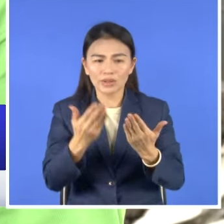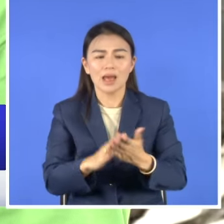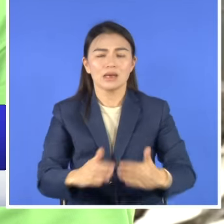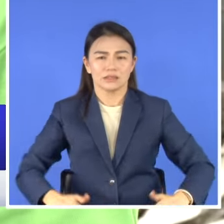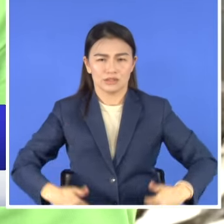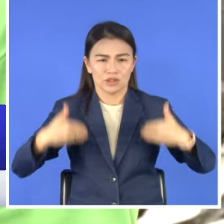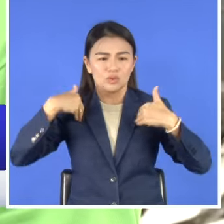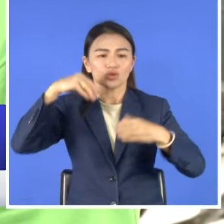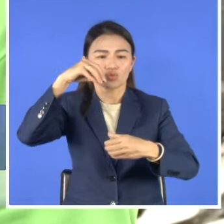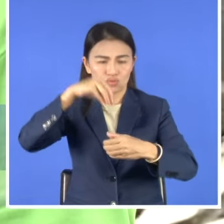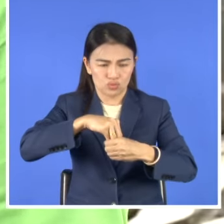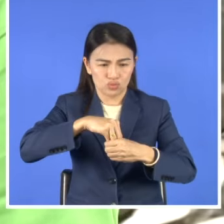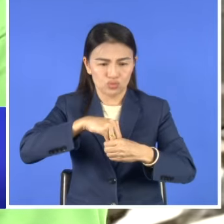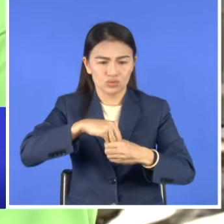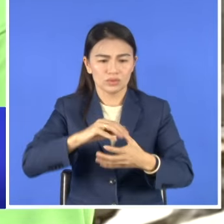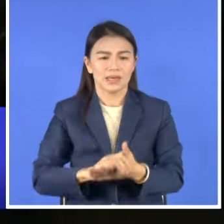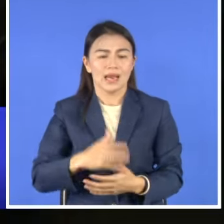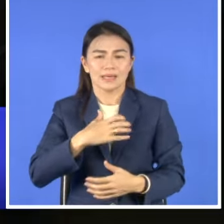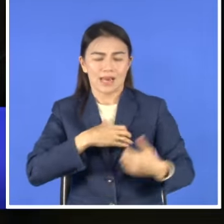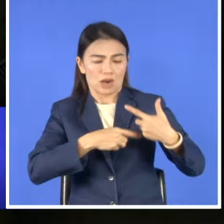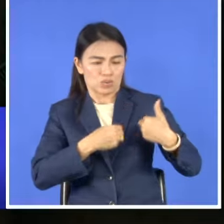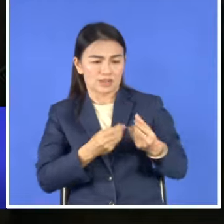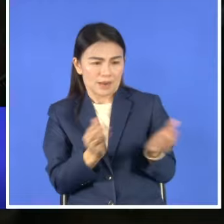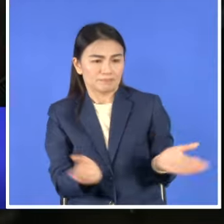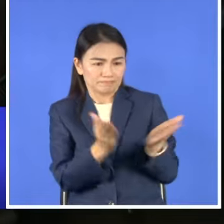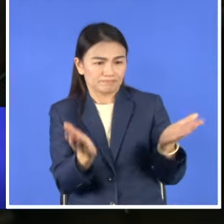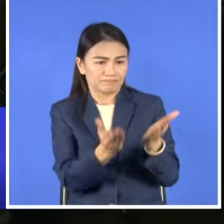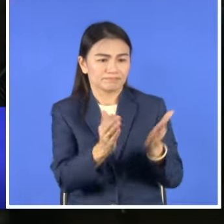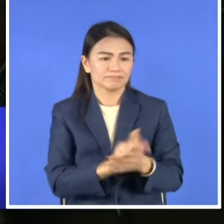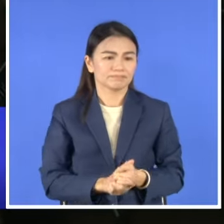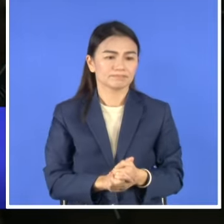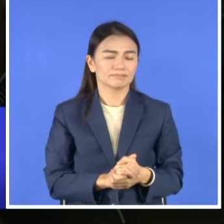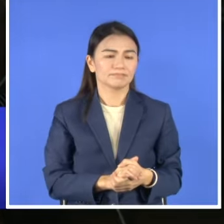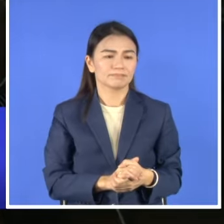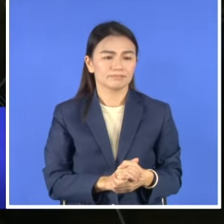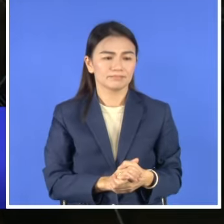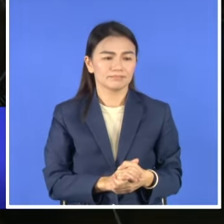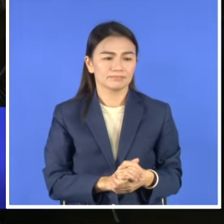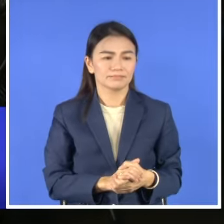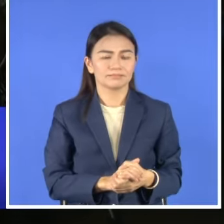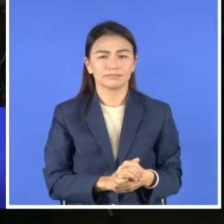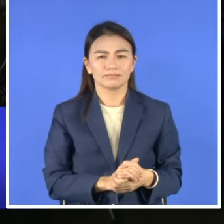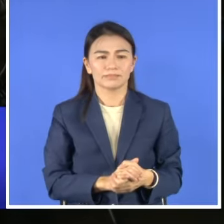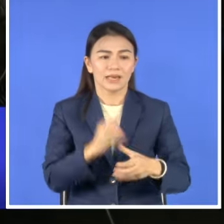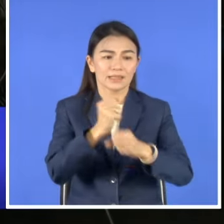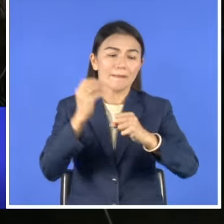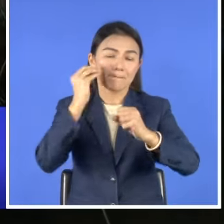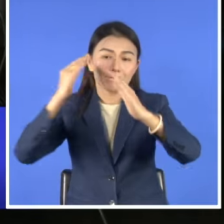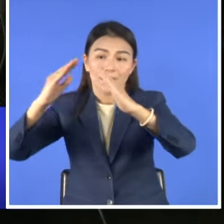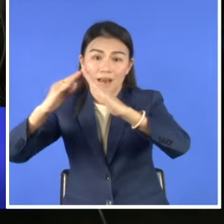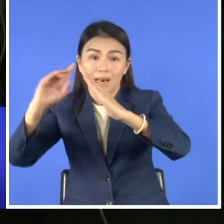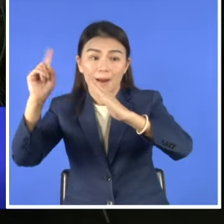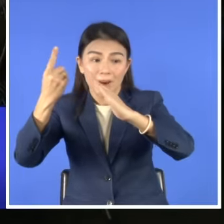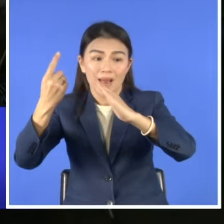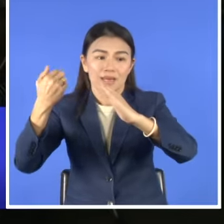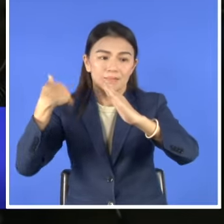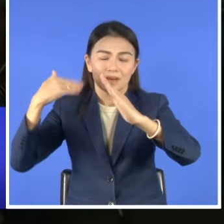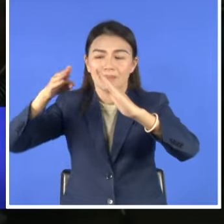ครับก็คืออยากจะให้กำลังใจคนเนี่ยหลังนี้เก็จะซ่อมแซงให้หมดเดี๋ยวทำหลังคาใหม่ครับก็ใส่โซล่า